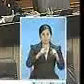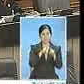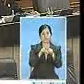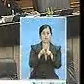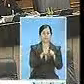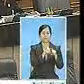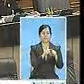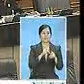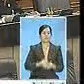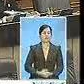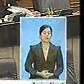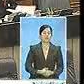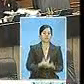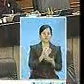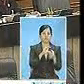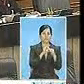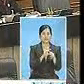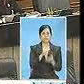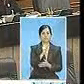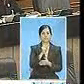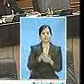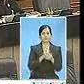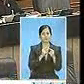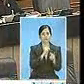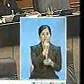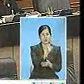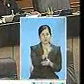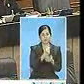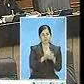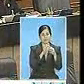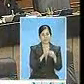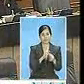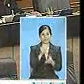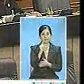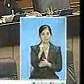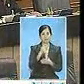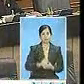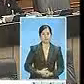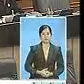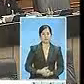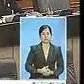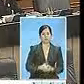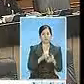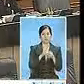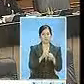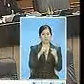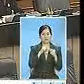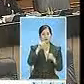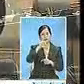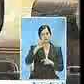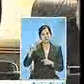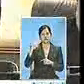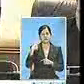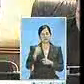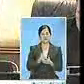ครับกรณีที่มีการกล่าวหากันในเรื่องของสว.บางท่านว่า